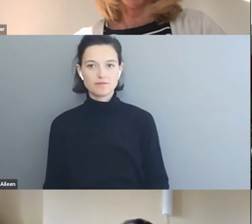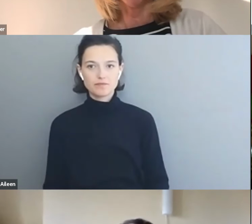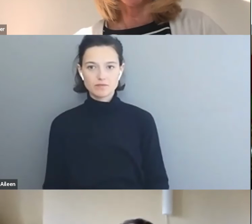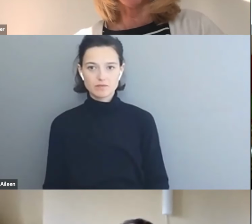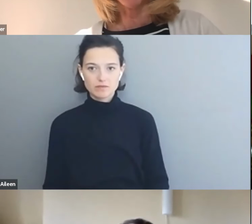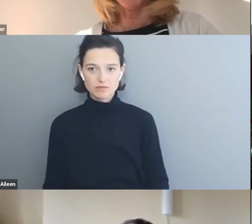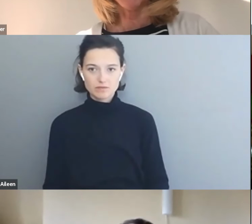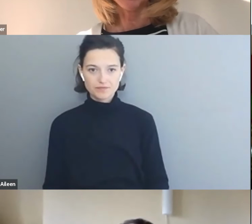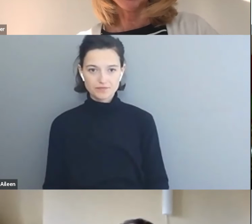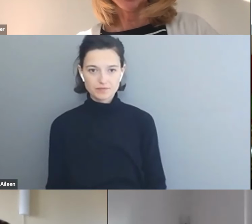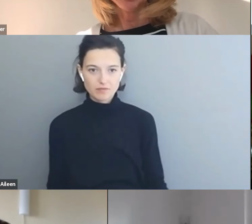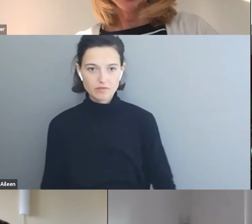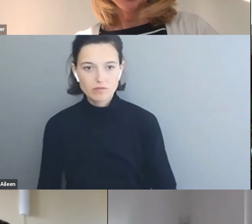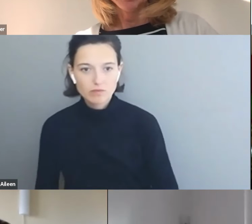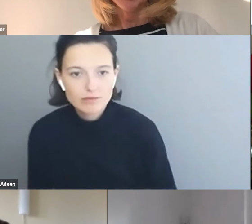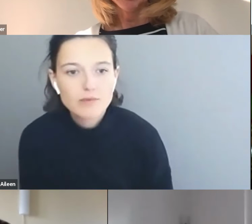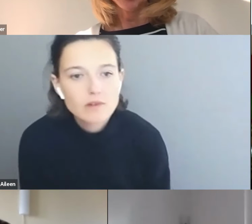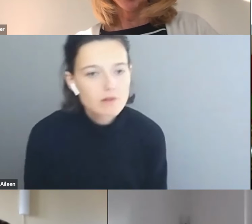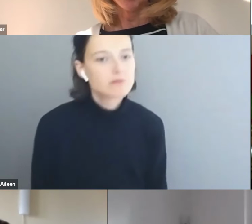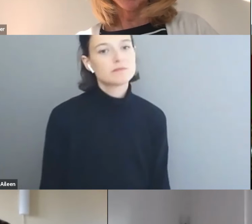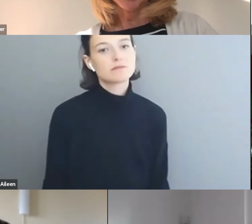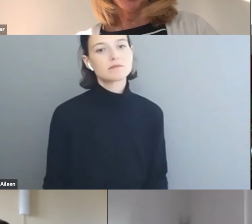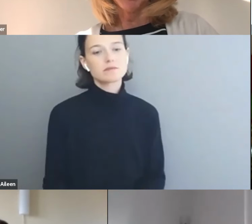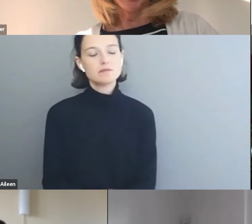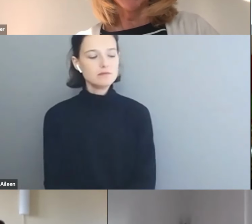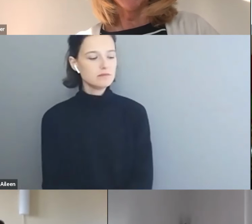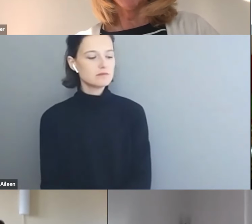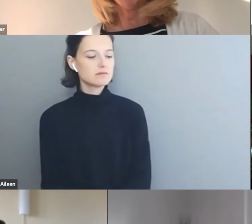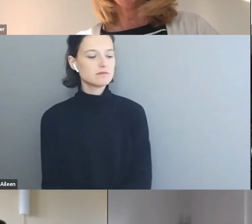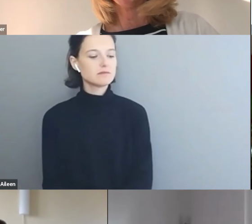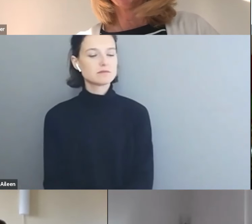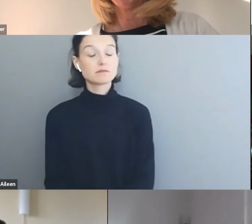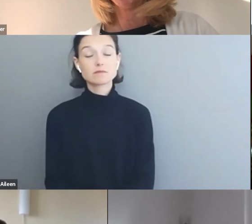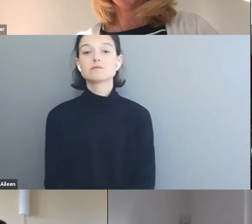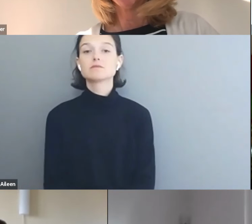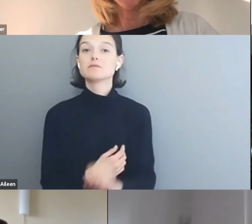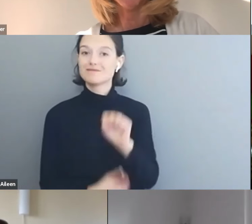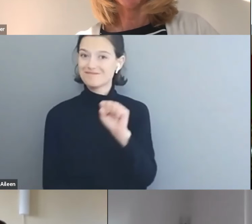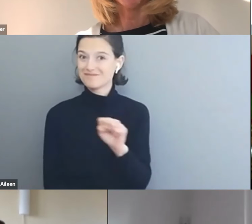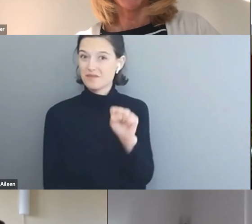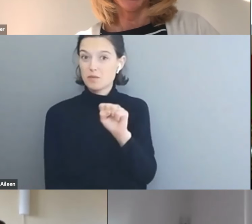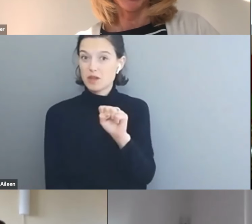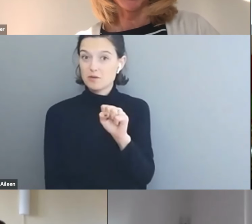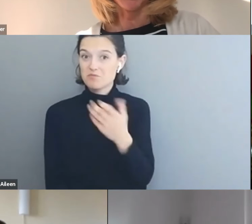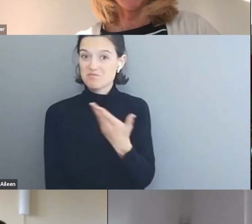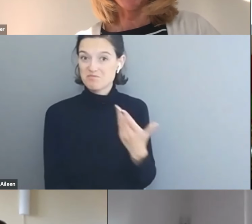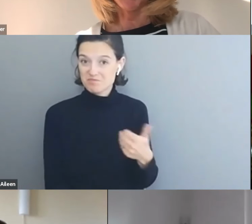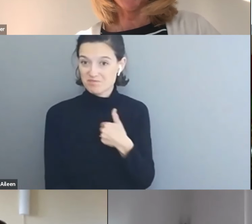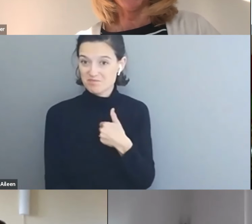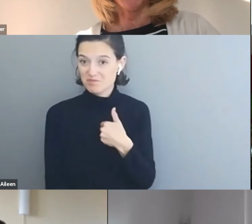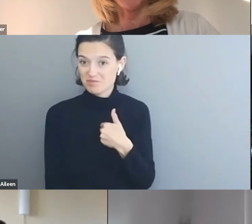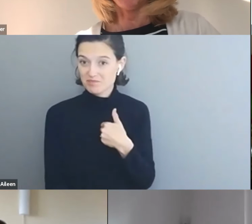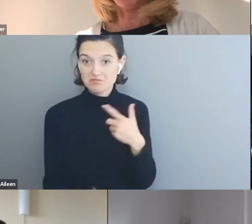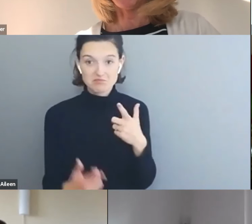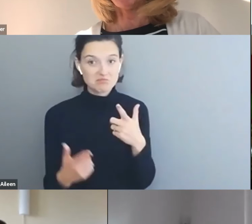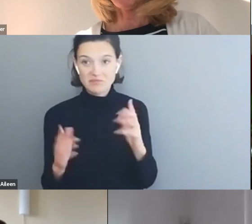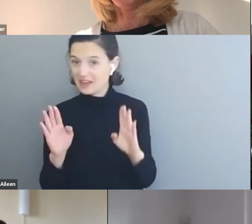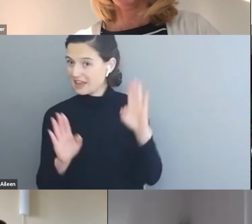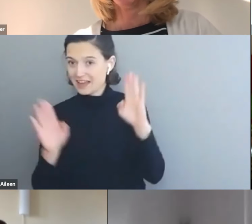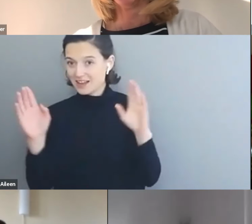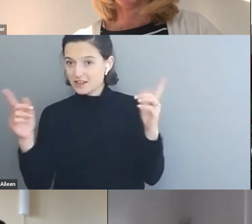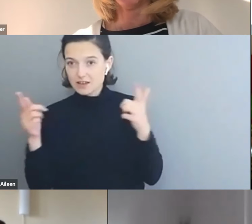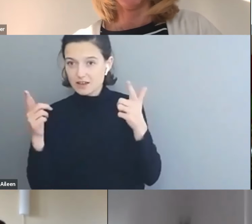Danke auch, Ulrike. So, Sabine, jetzt habe ich sehe keine Hände mehr, ich sehe keine